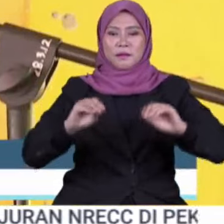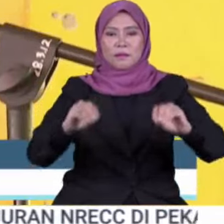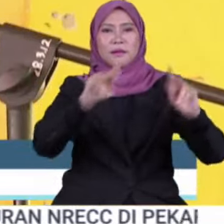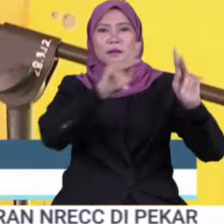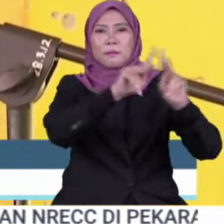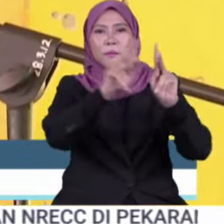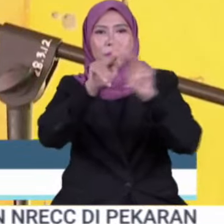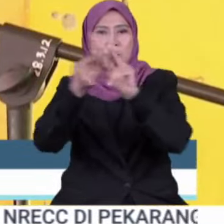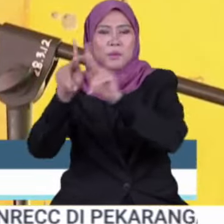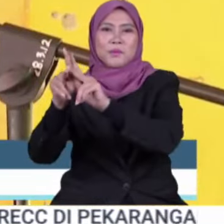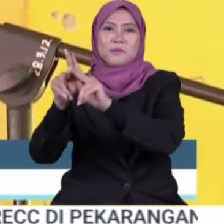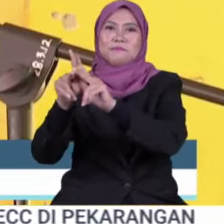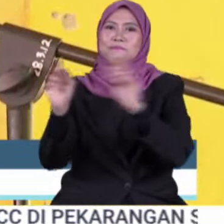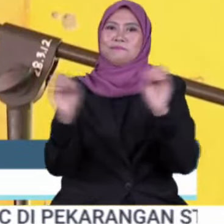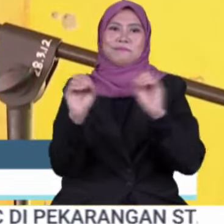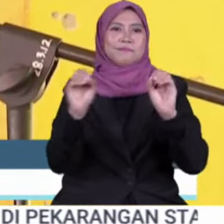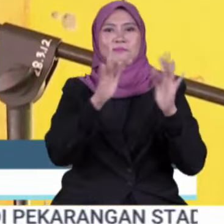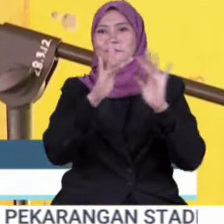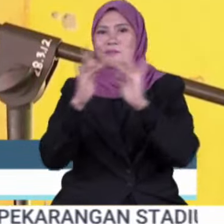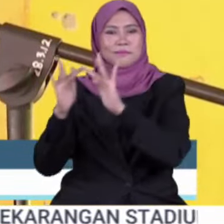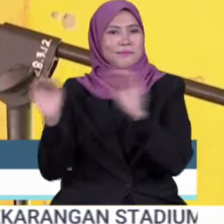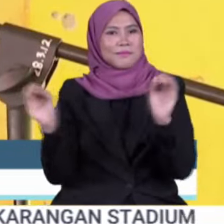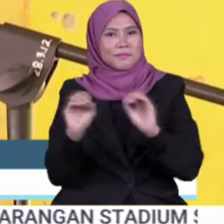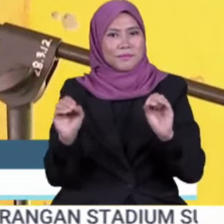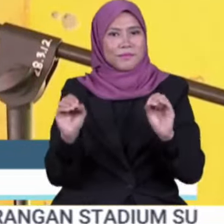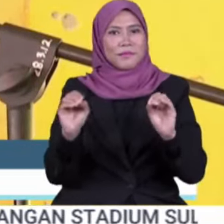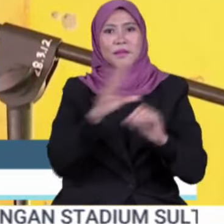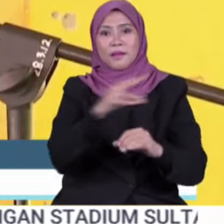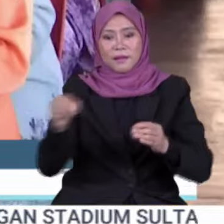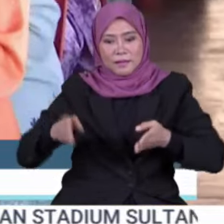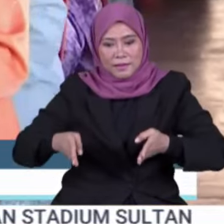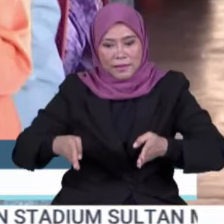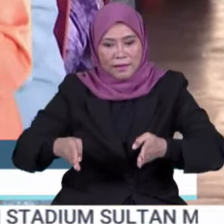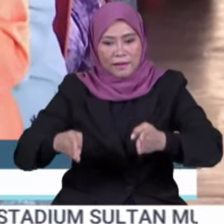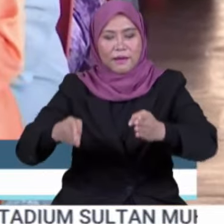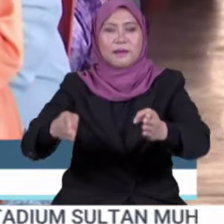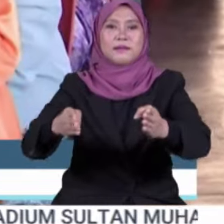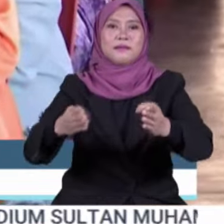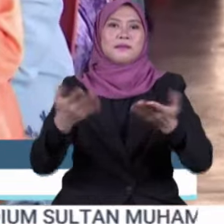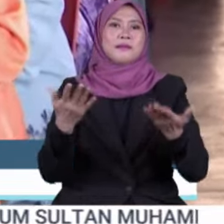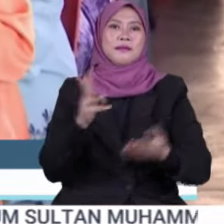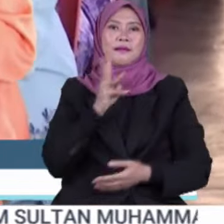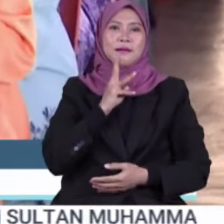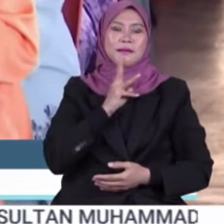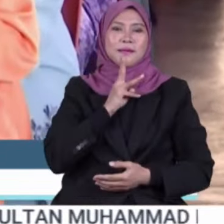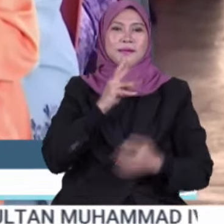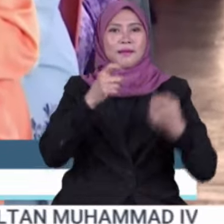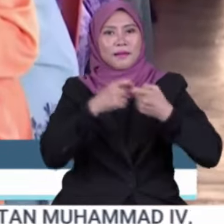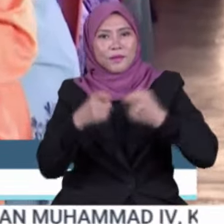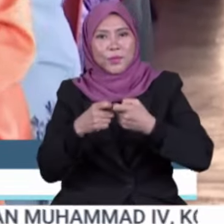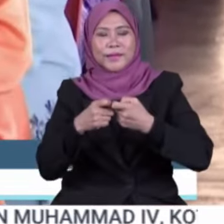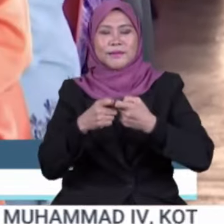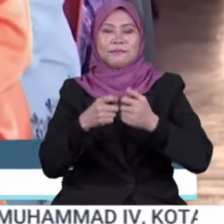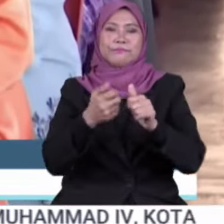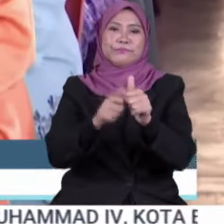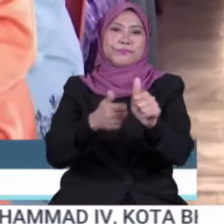bandar, bukan sahaja tiada jalur lebar, malah rangkaian jalan raya, bekalan air dan elektrik jauh